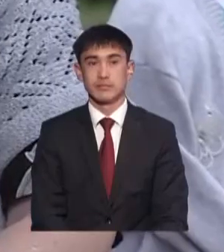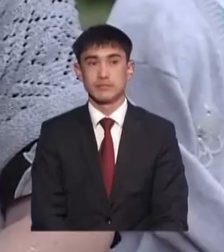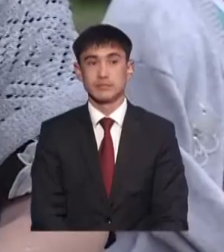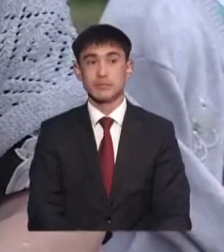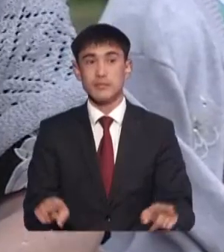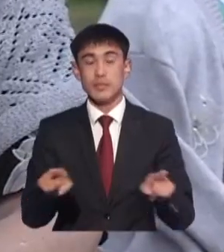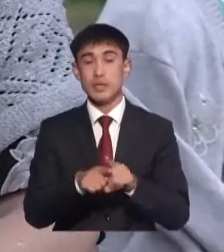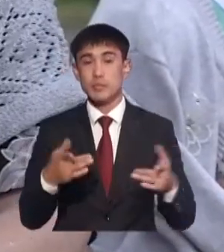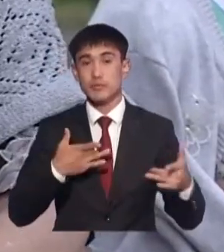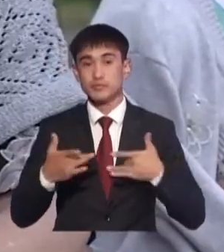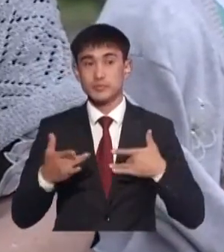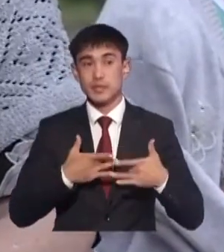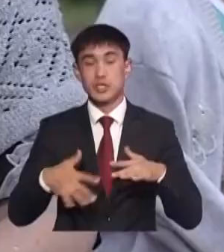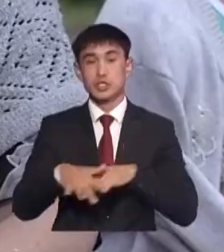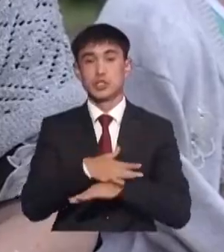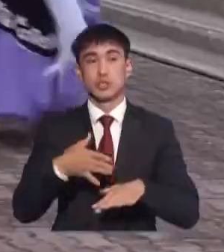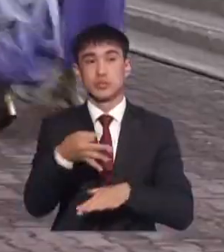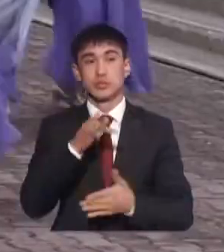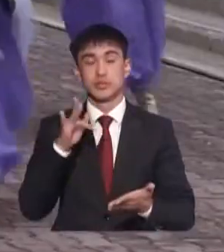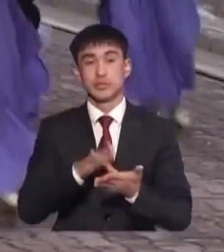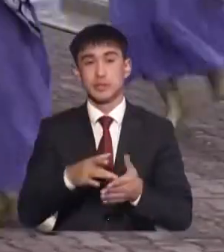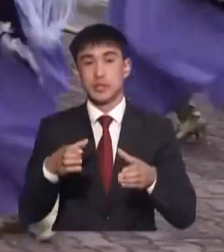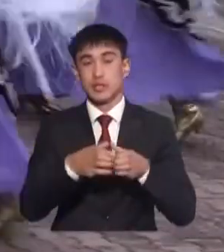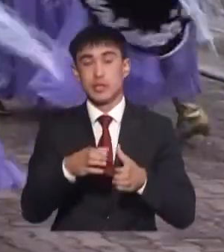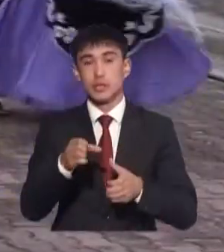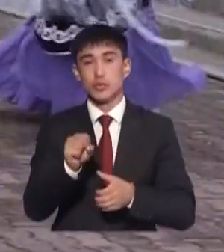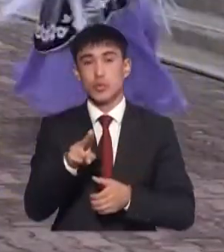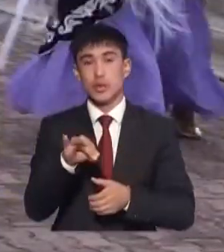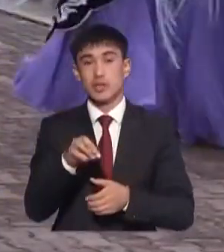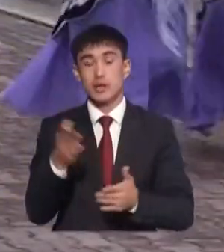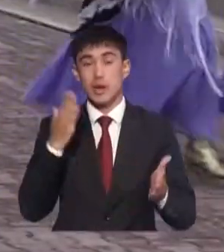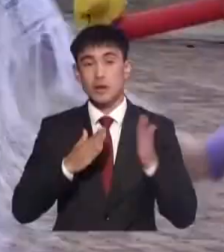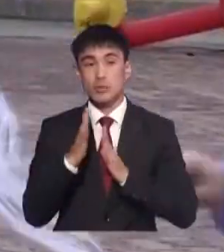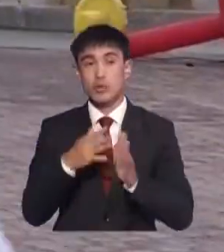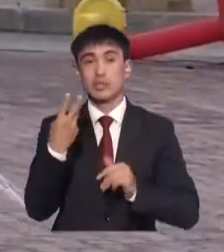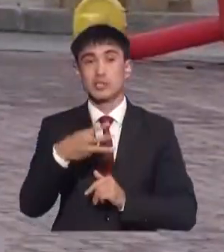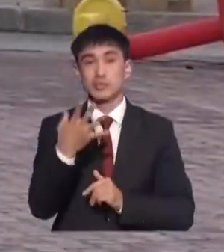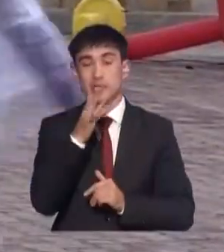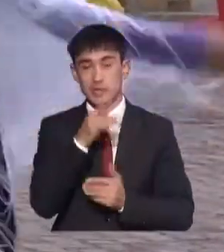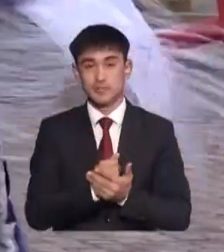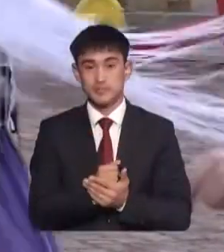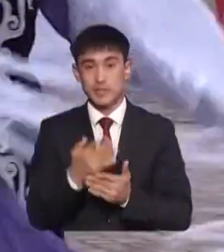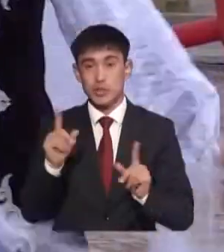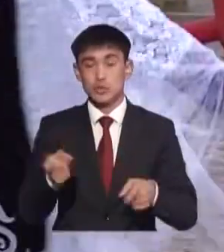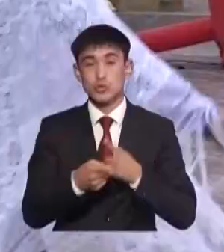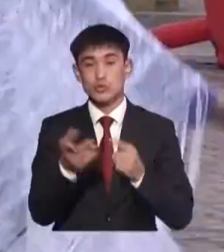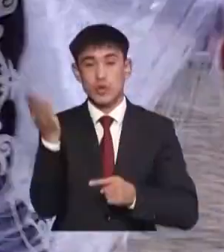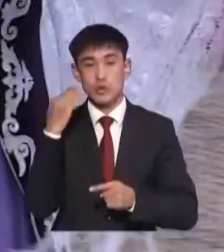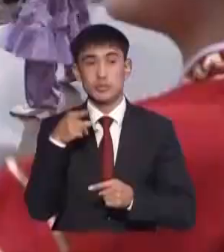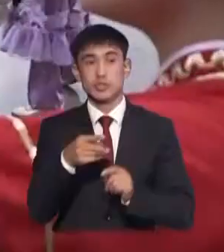Такими яркими выступлениями жителей областного центра коллектив ансамбля «Тугантель» радует уже более 35 лет. Он был создан в